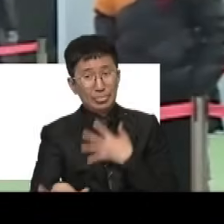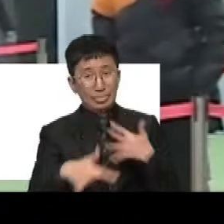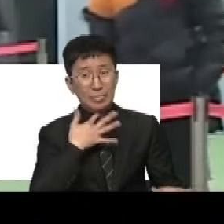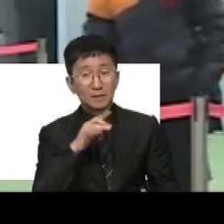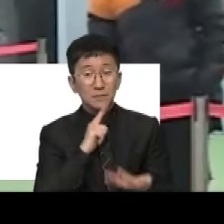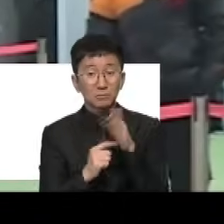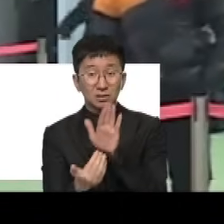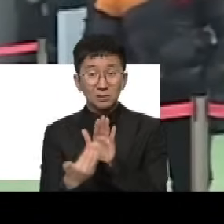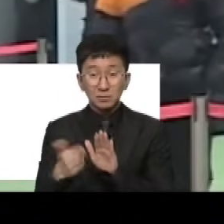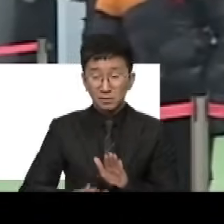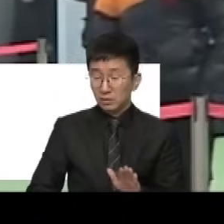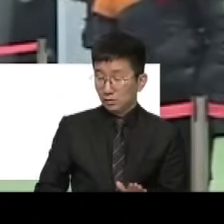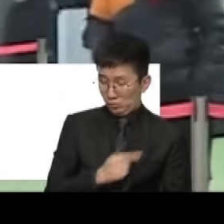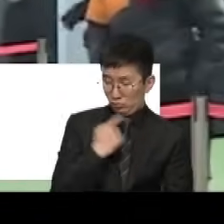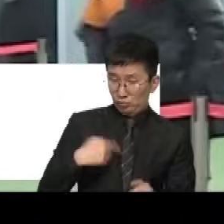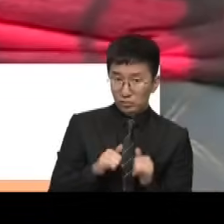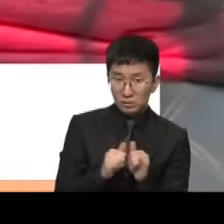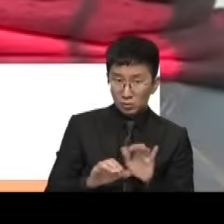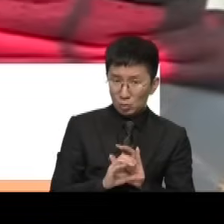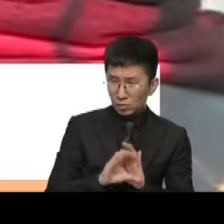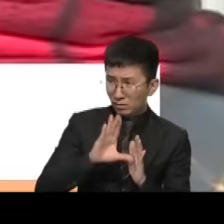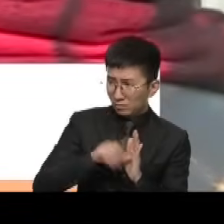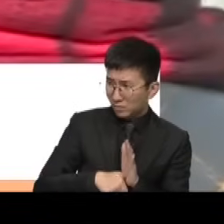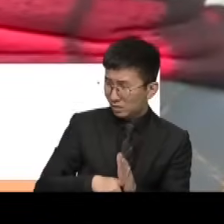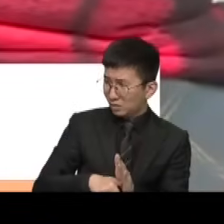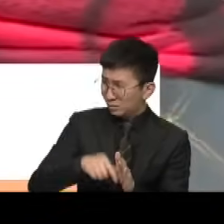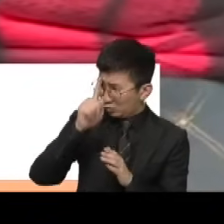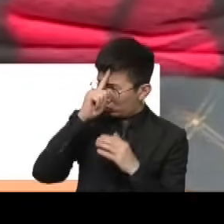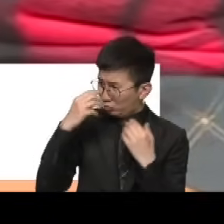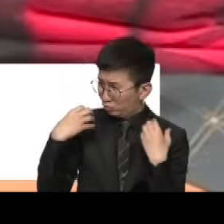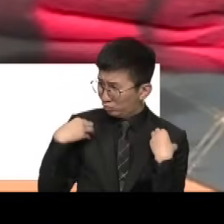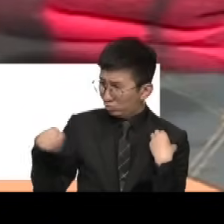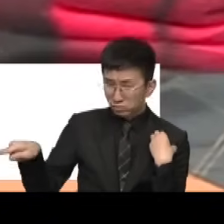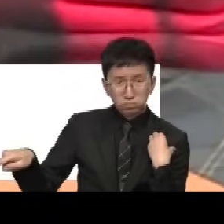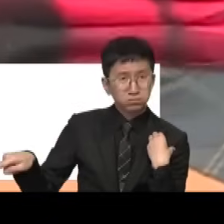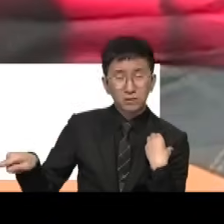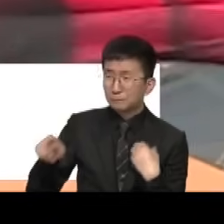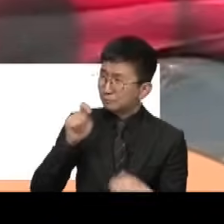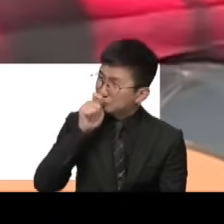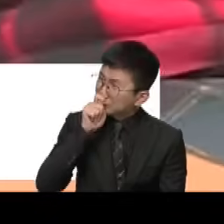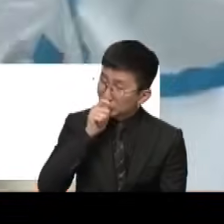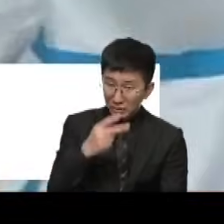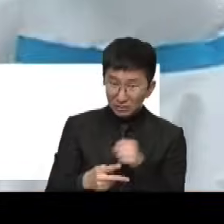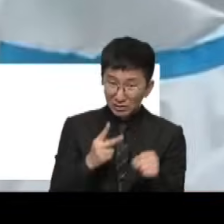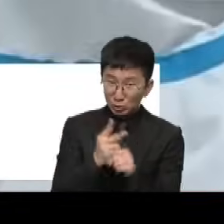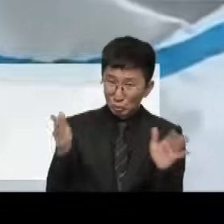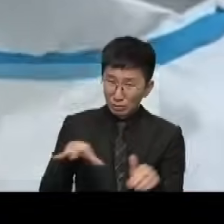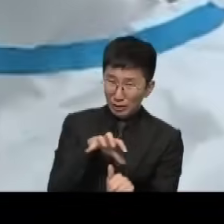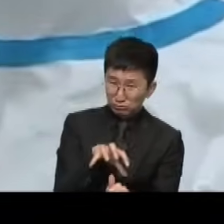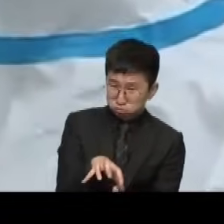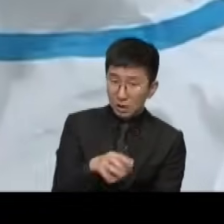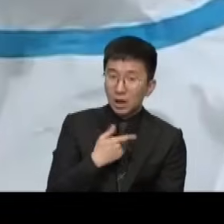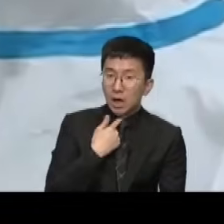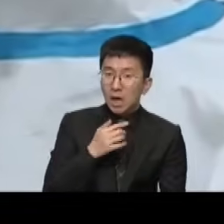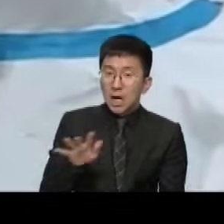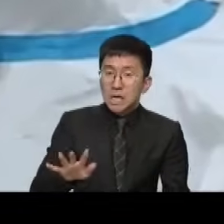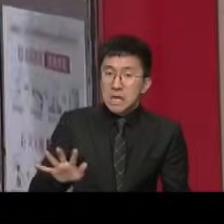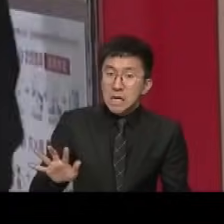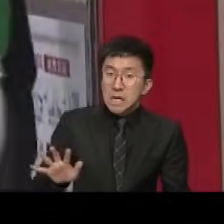부인했지만 시민들은 코로나 초기 당국의 은폐와 2년 동안 이어진 봉쇄의 악몽을 떠올리고